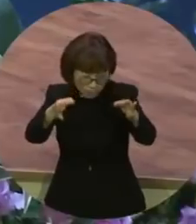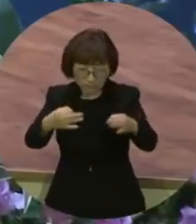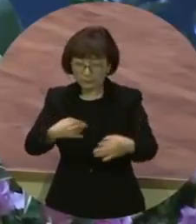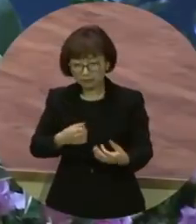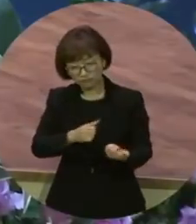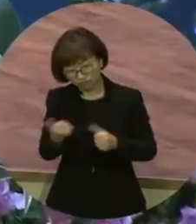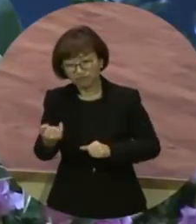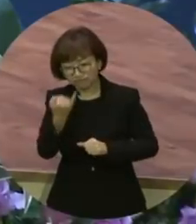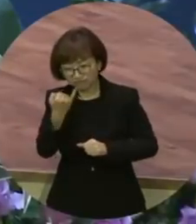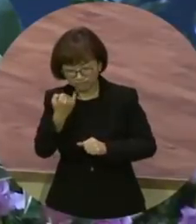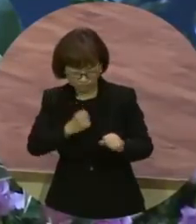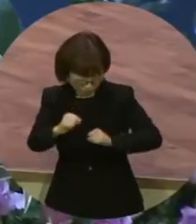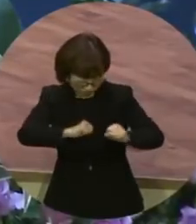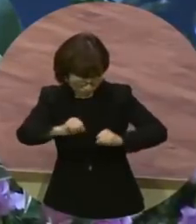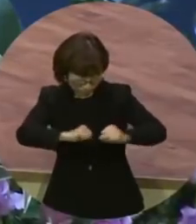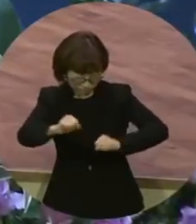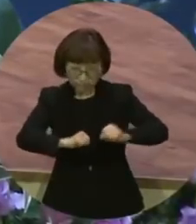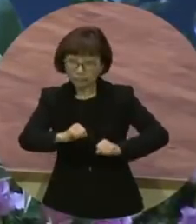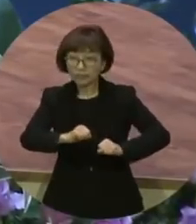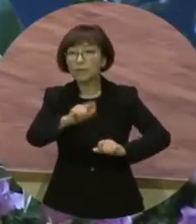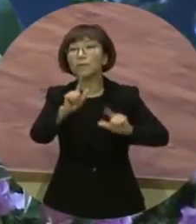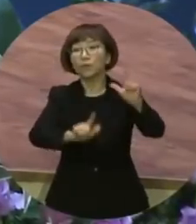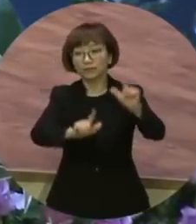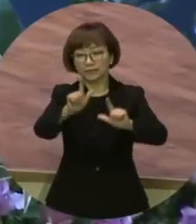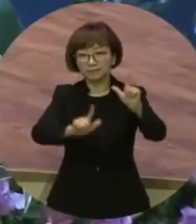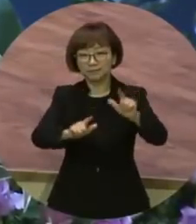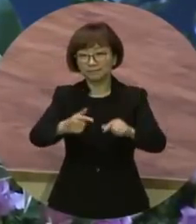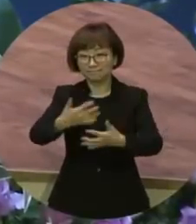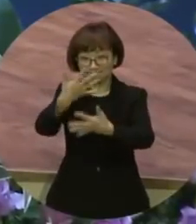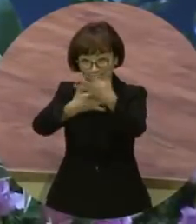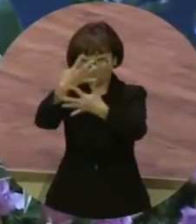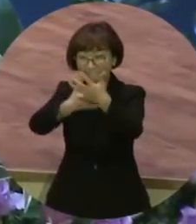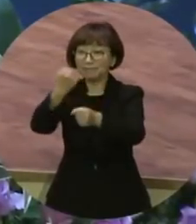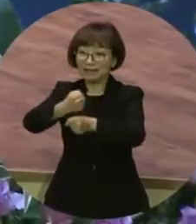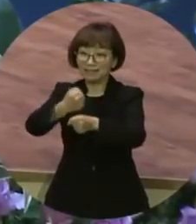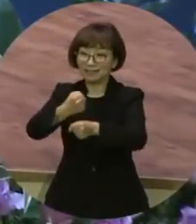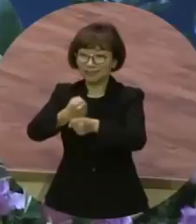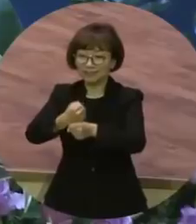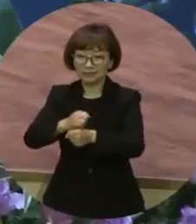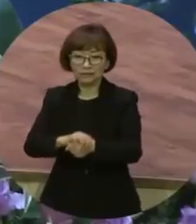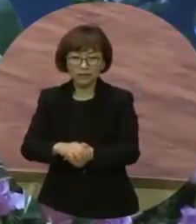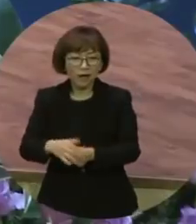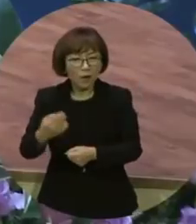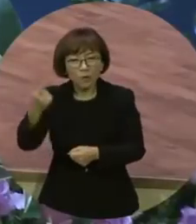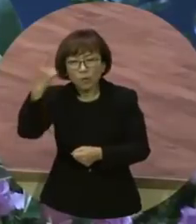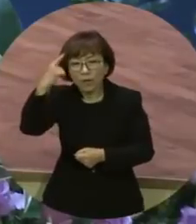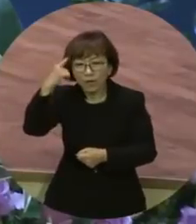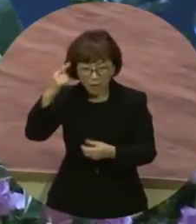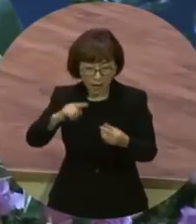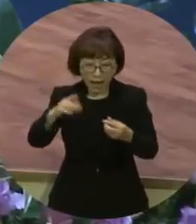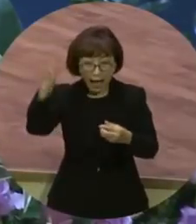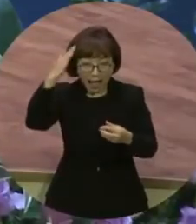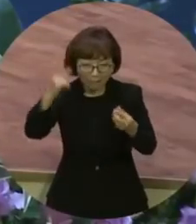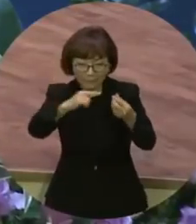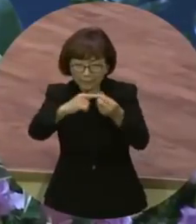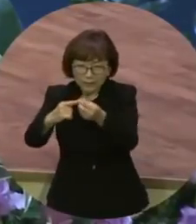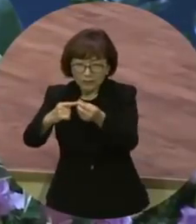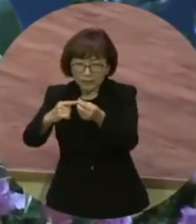만들었어요. 그렇게까지 생명 걸고 싸우는 이유는 딱 하나였습니다. 후대들에게